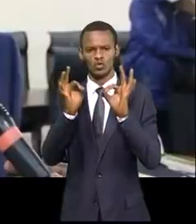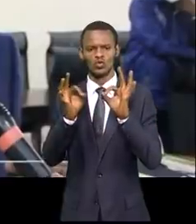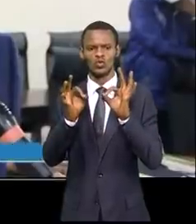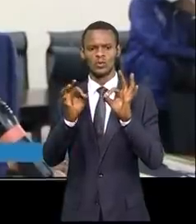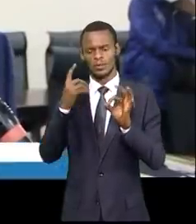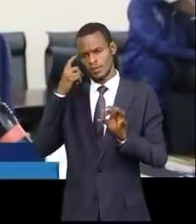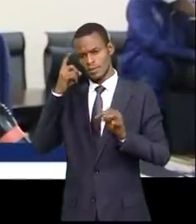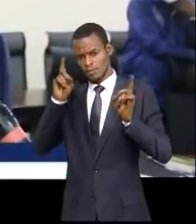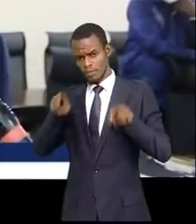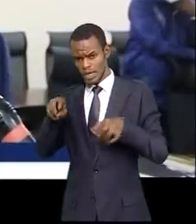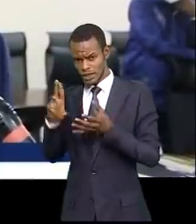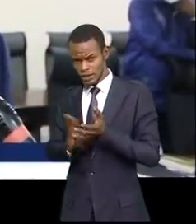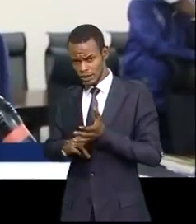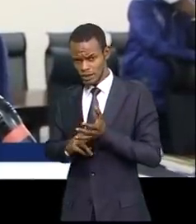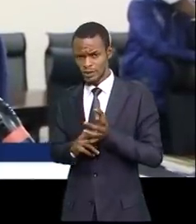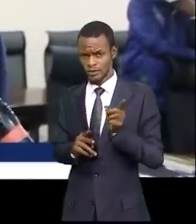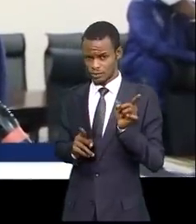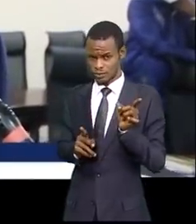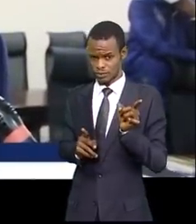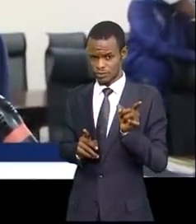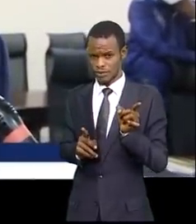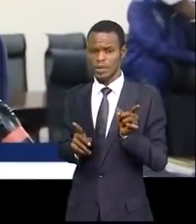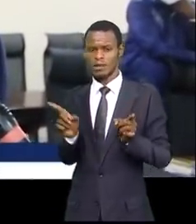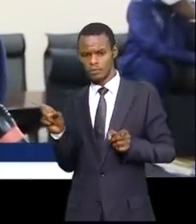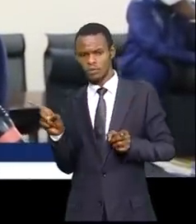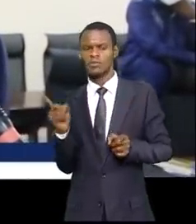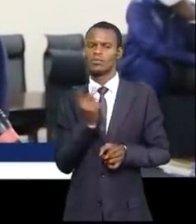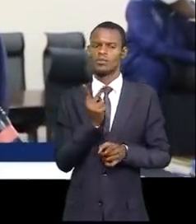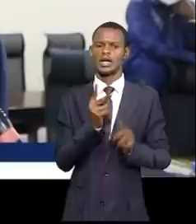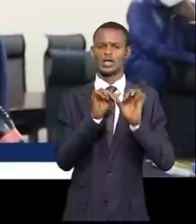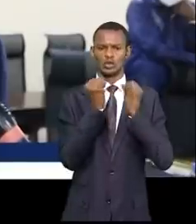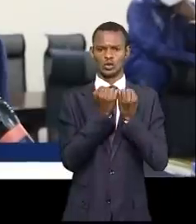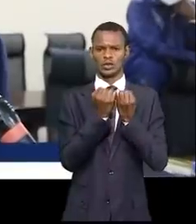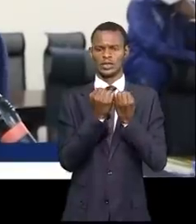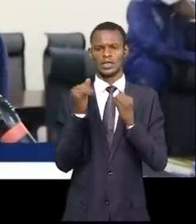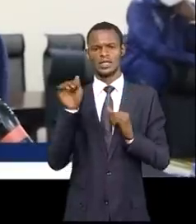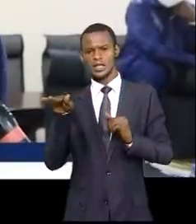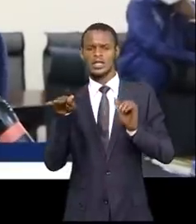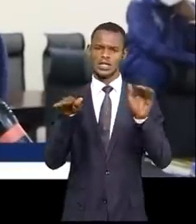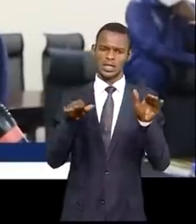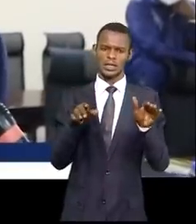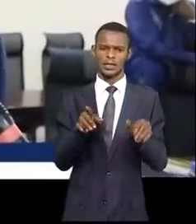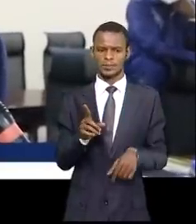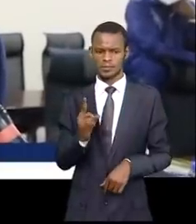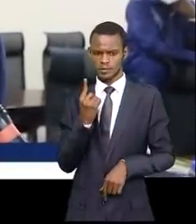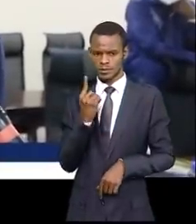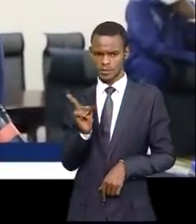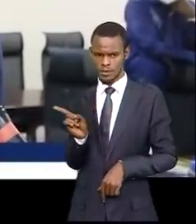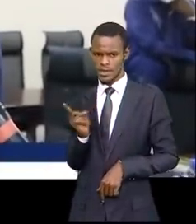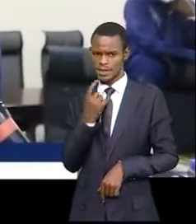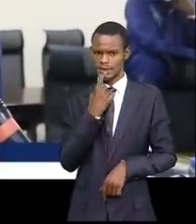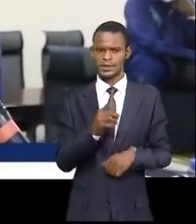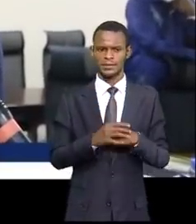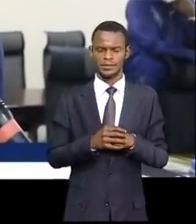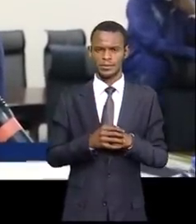drague fonctionne bien et à tout moment qu'il n'y ait pas manque de moyens manque de pièces de rechange